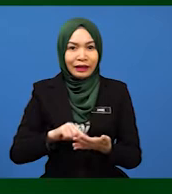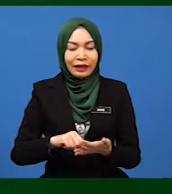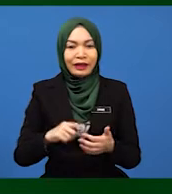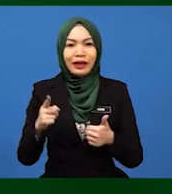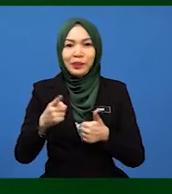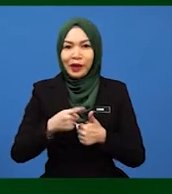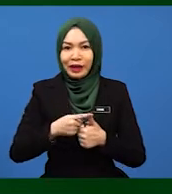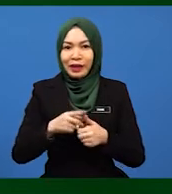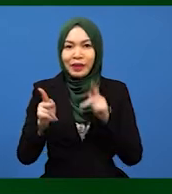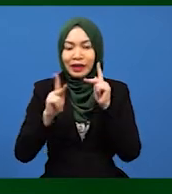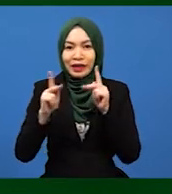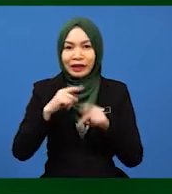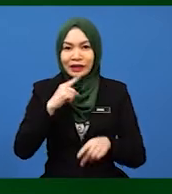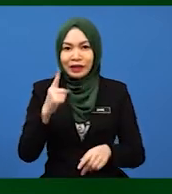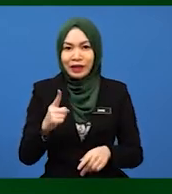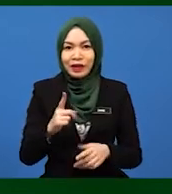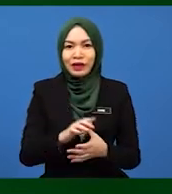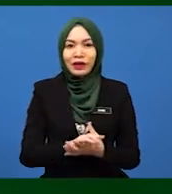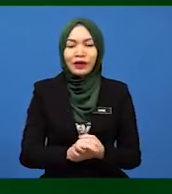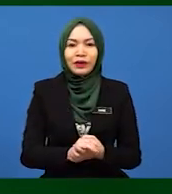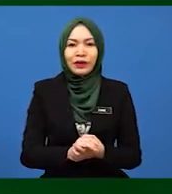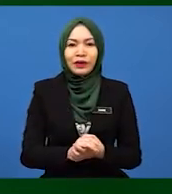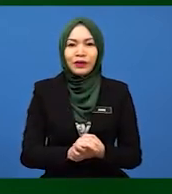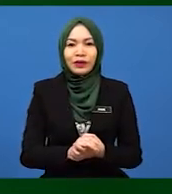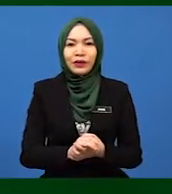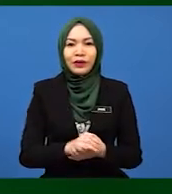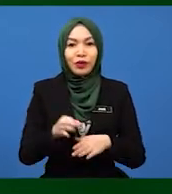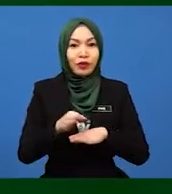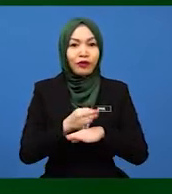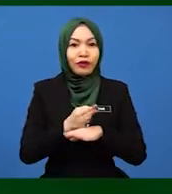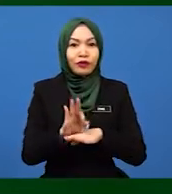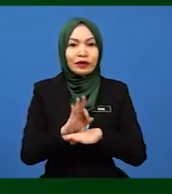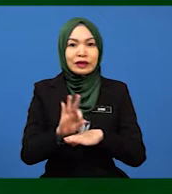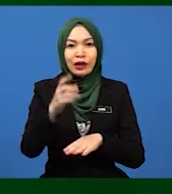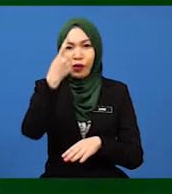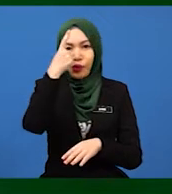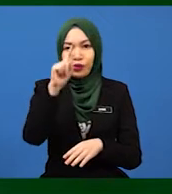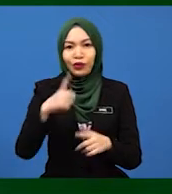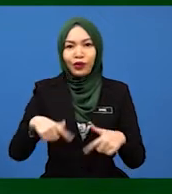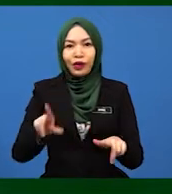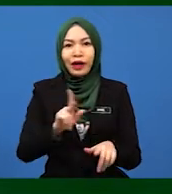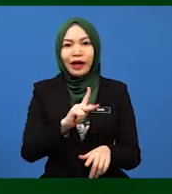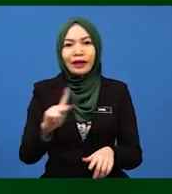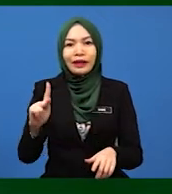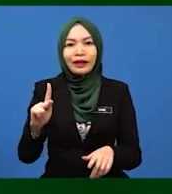pertama, kata seru berfungsi untuk melahirkan pelbagai